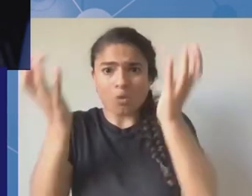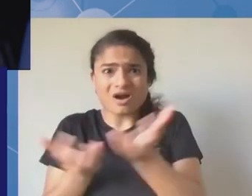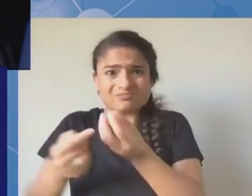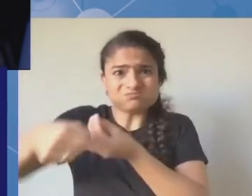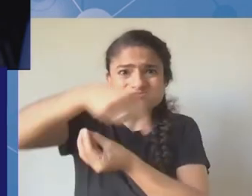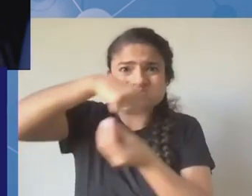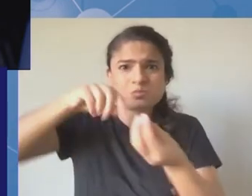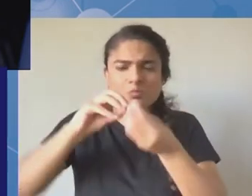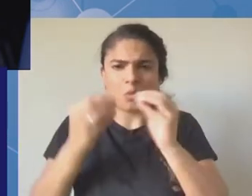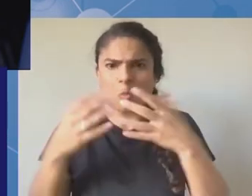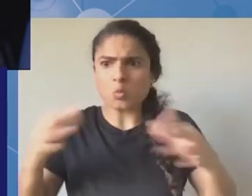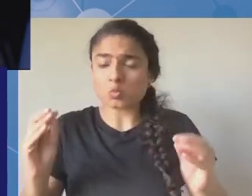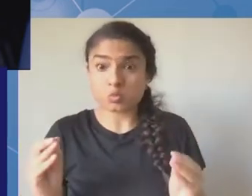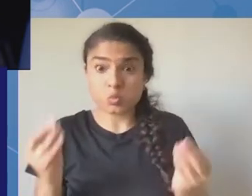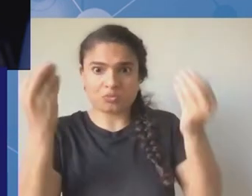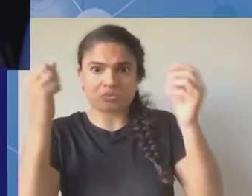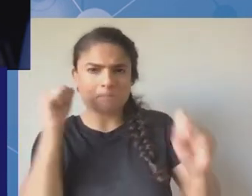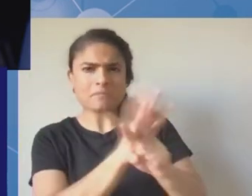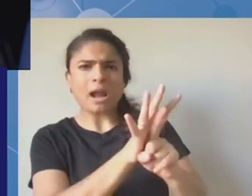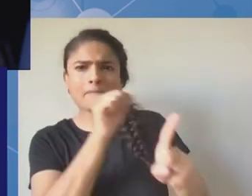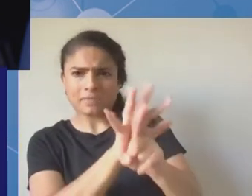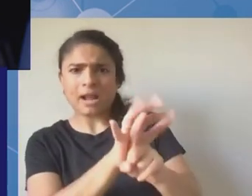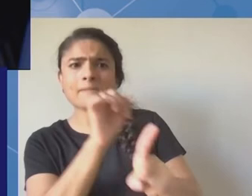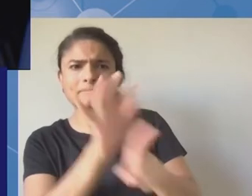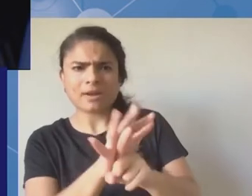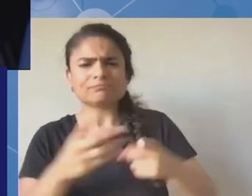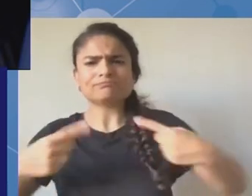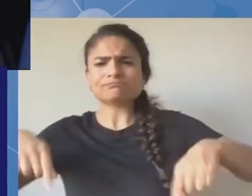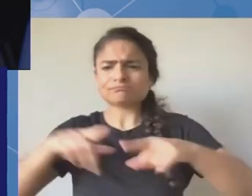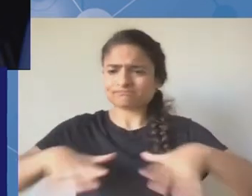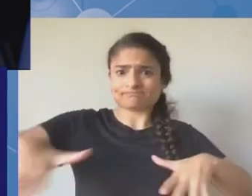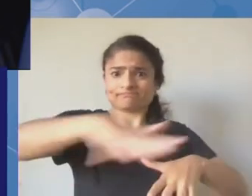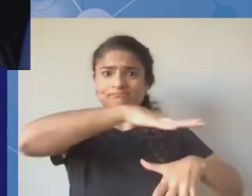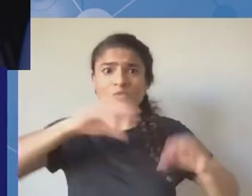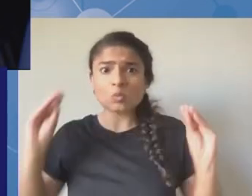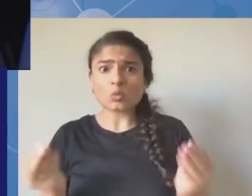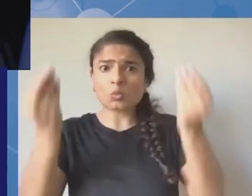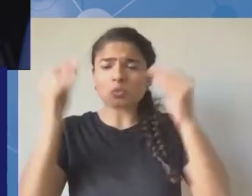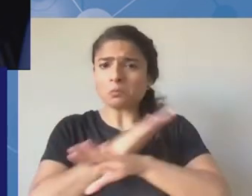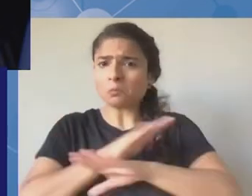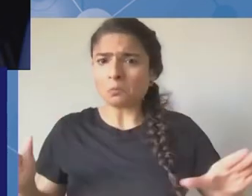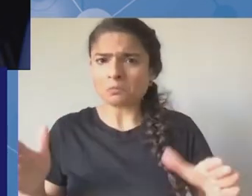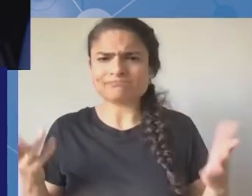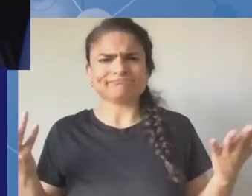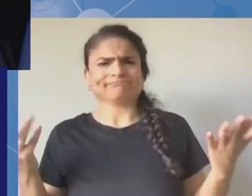شارك فيها الناس الشباب فقط، وأنا فهمت أن